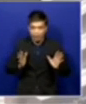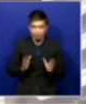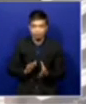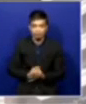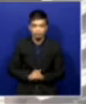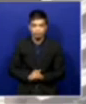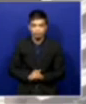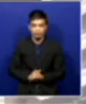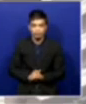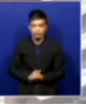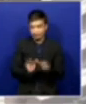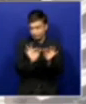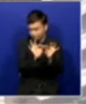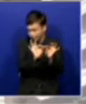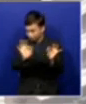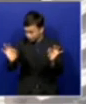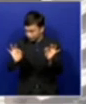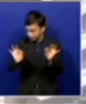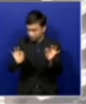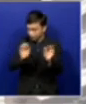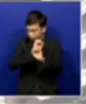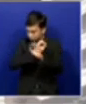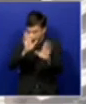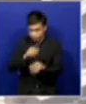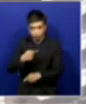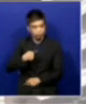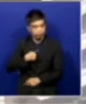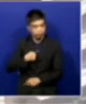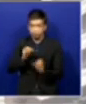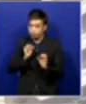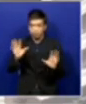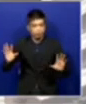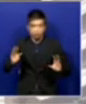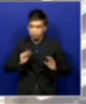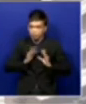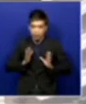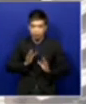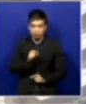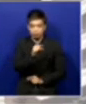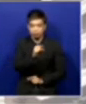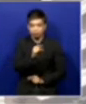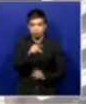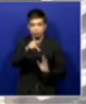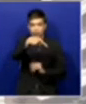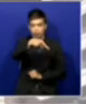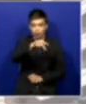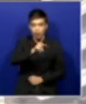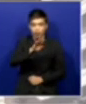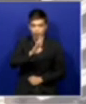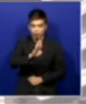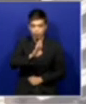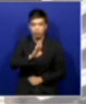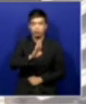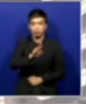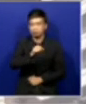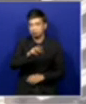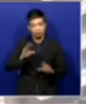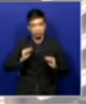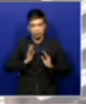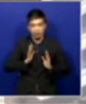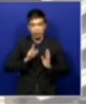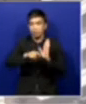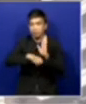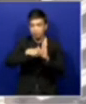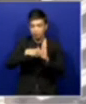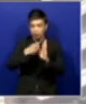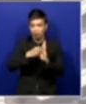ขีดเส้นใต้เลยครับท่านครับไม่สามารถรับหลักการร่างพระราชบัญญัติฉบับนี้ได้ผมมีเหตุผลอยู่2เรื่องใหญ่ๆครับเรื่อง